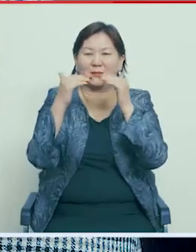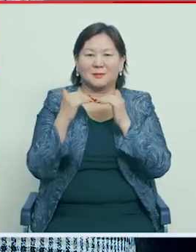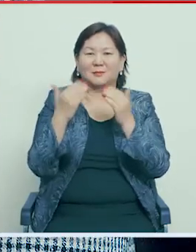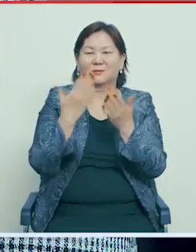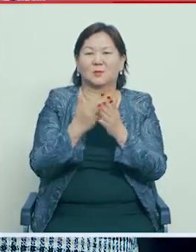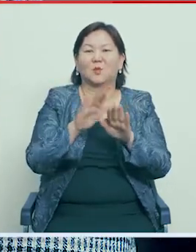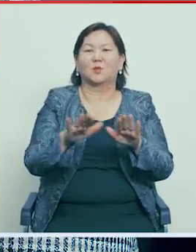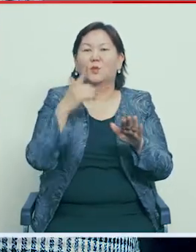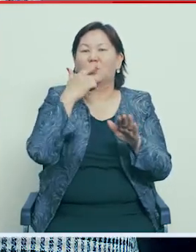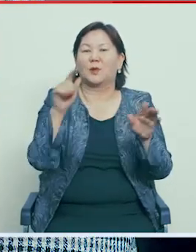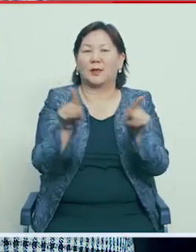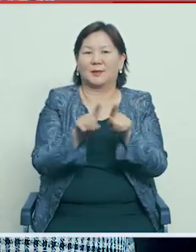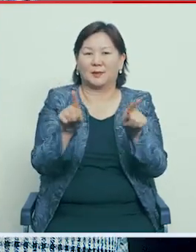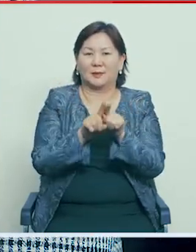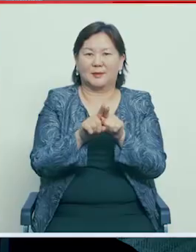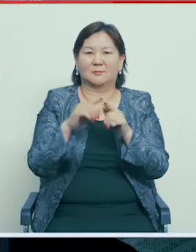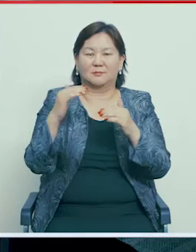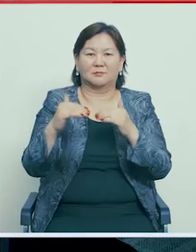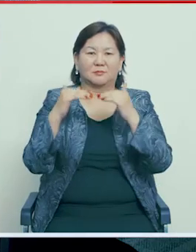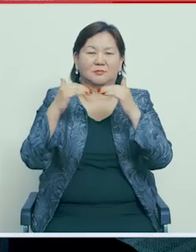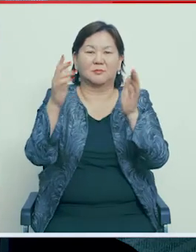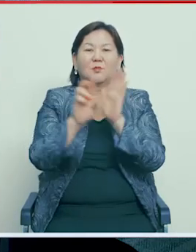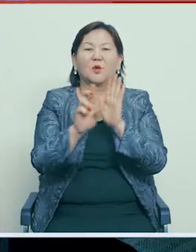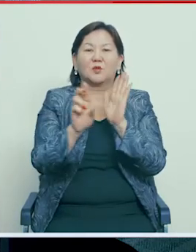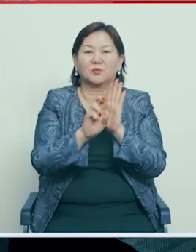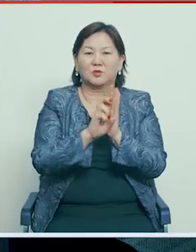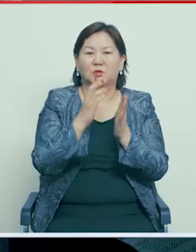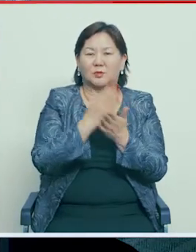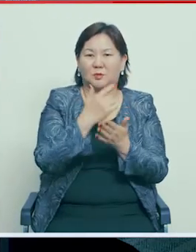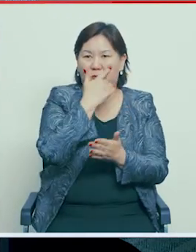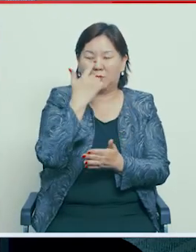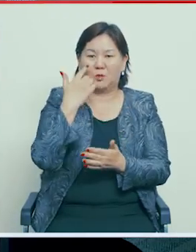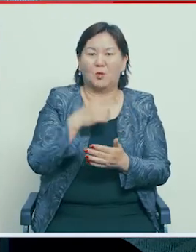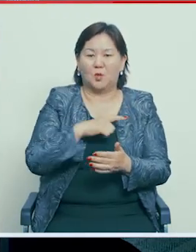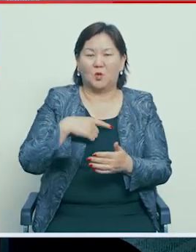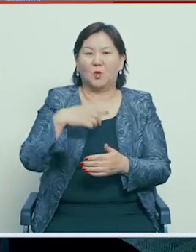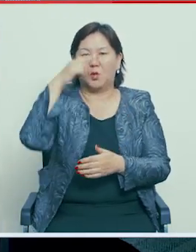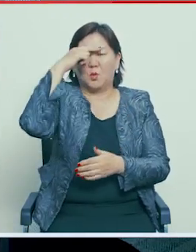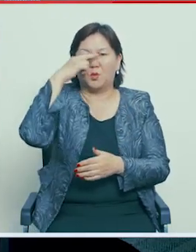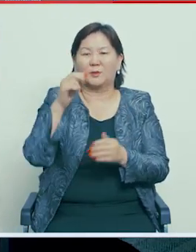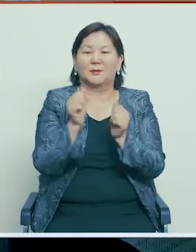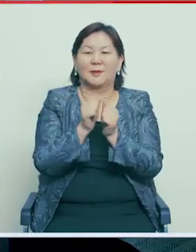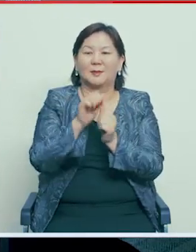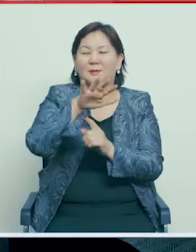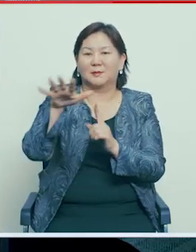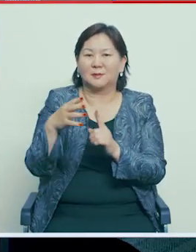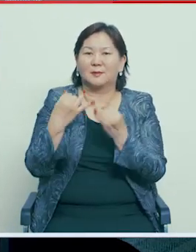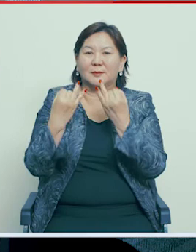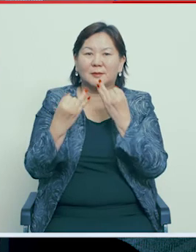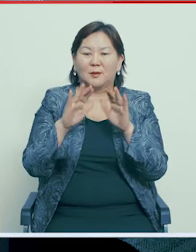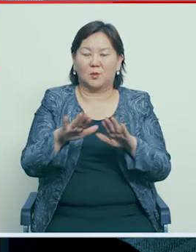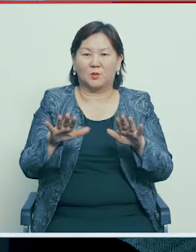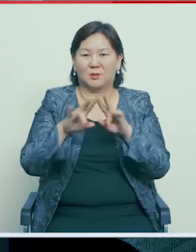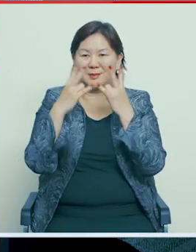хүүхдүүд энгийн эрүүл хүмүүсээс үнэхээр боломжтой байгаа гэдгийг би өөрийнхөө хүүхдээр олон бусад бас найз нөхдийнх нь хүрээнд одоо ингээд